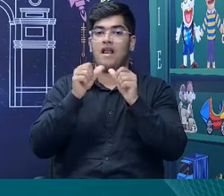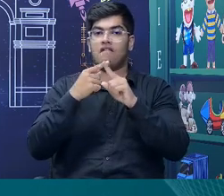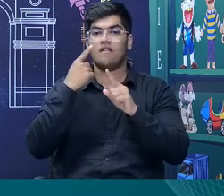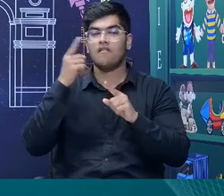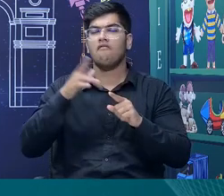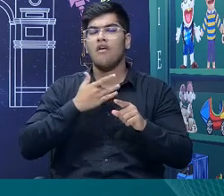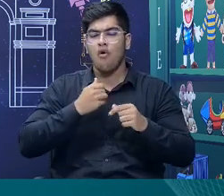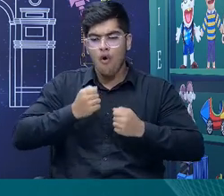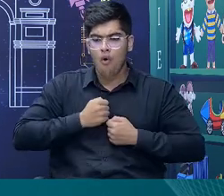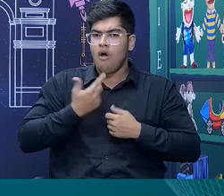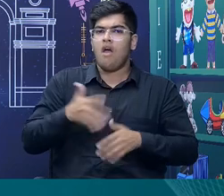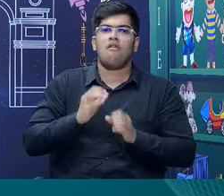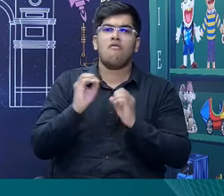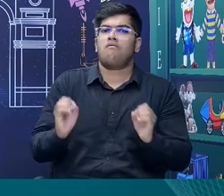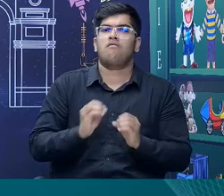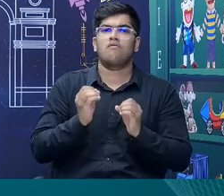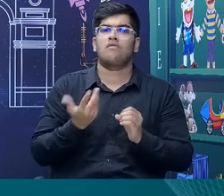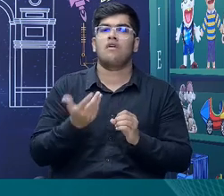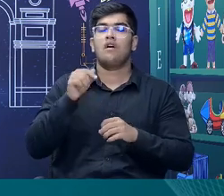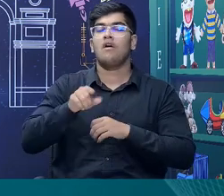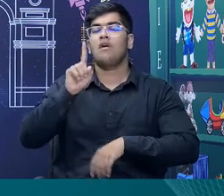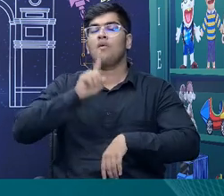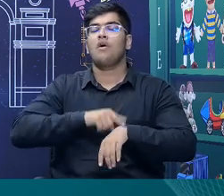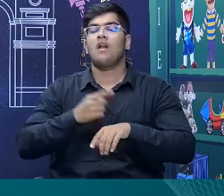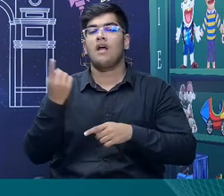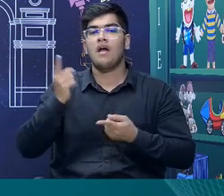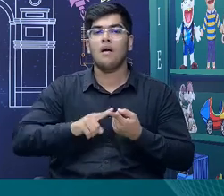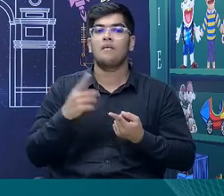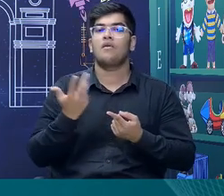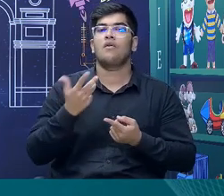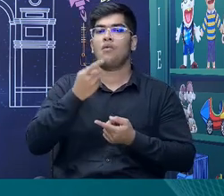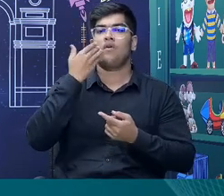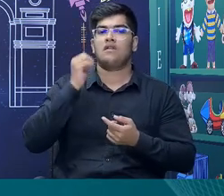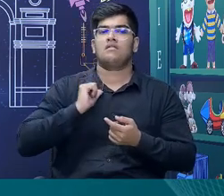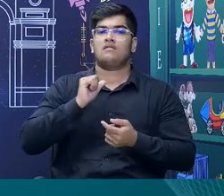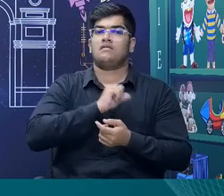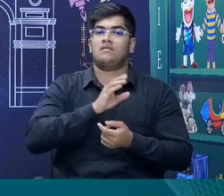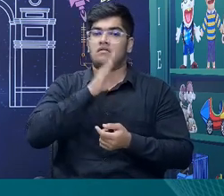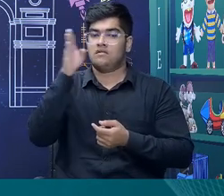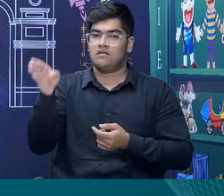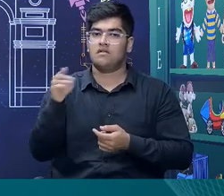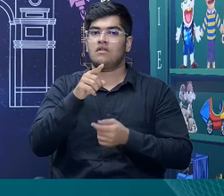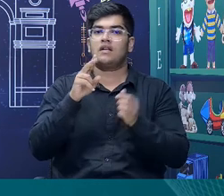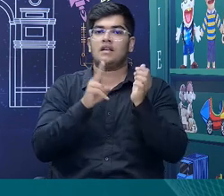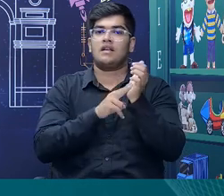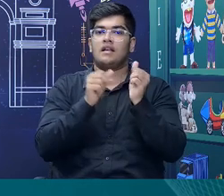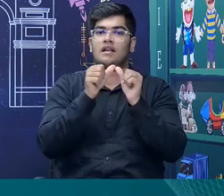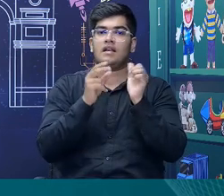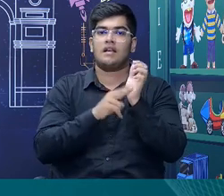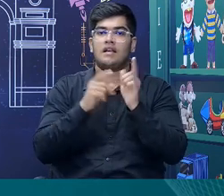वो बहुत उदास थी एक बार ऐसा हुआ की वो नहाने गई तो नदी जी जो है यानी की